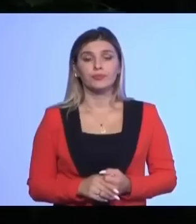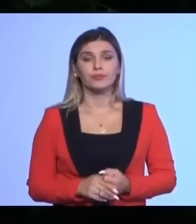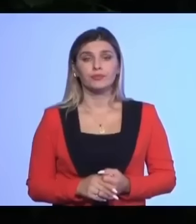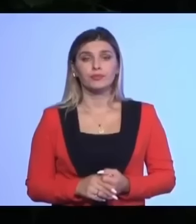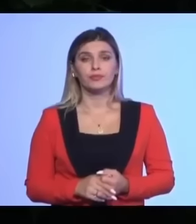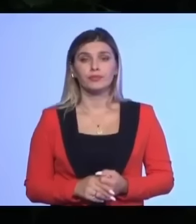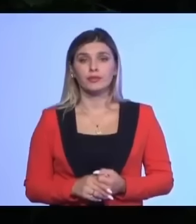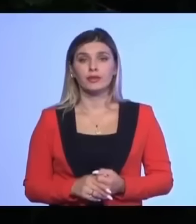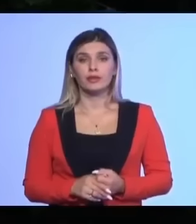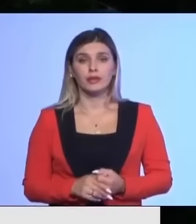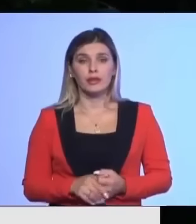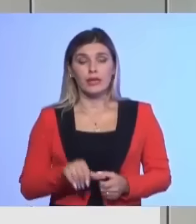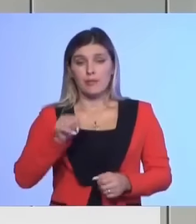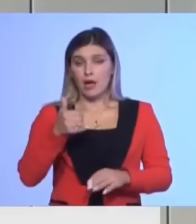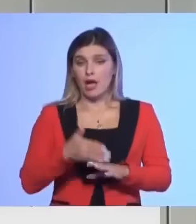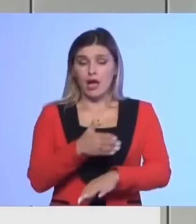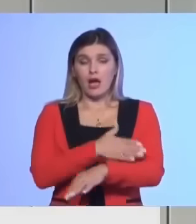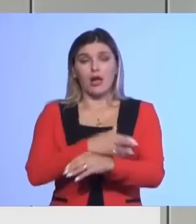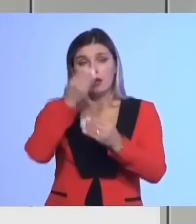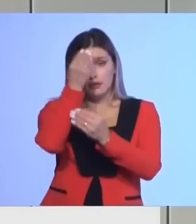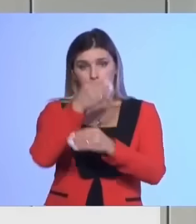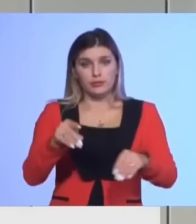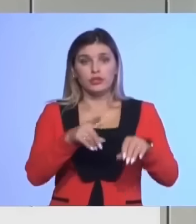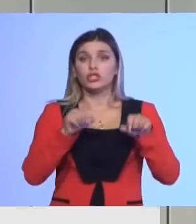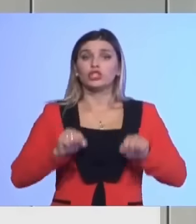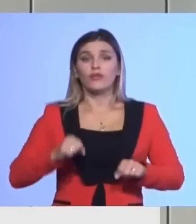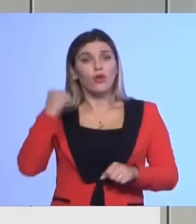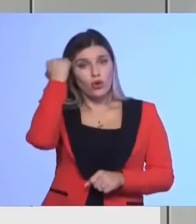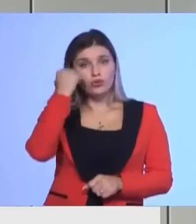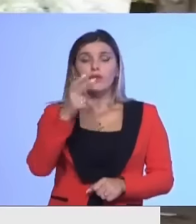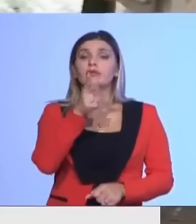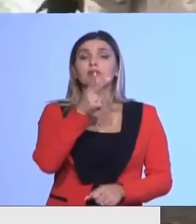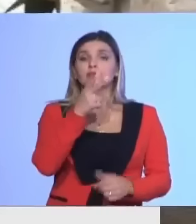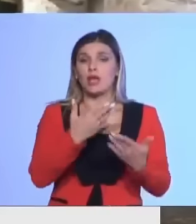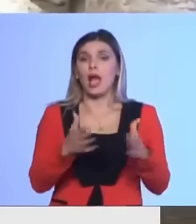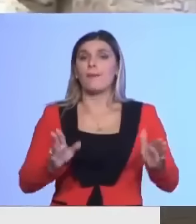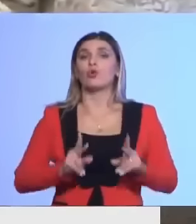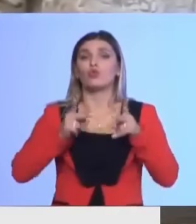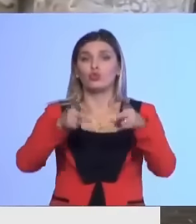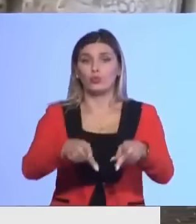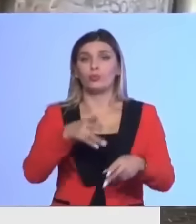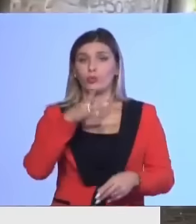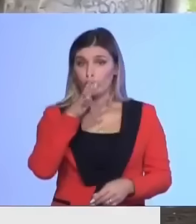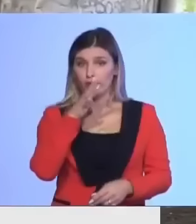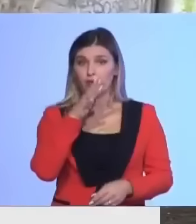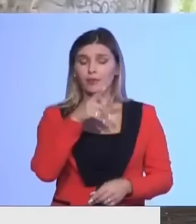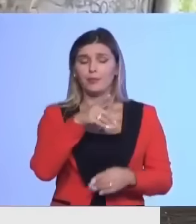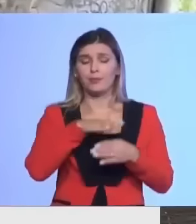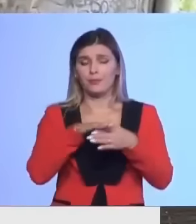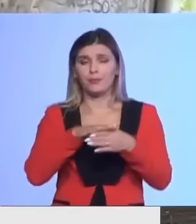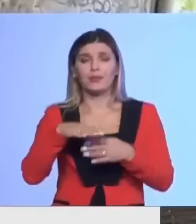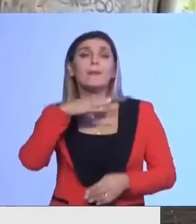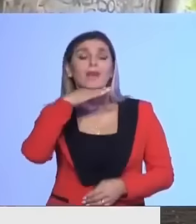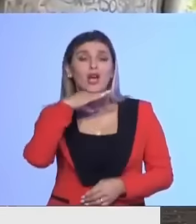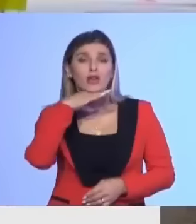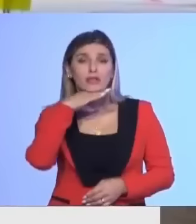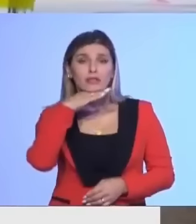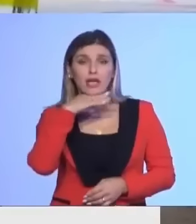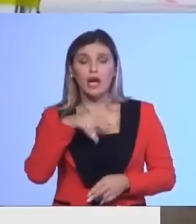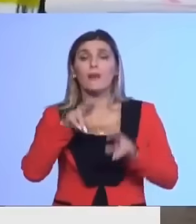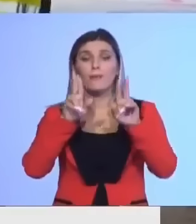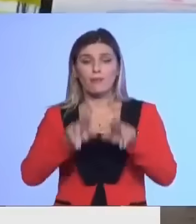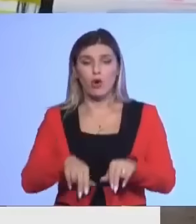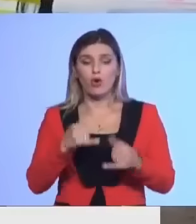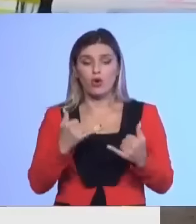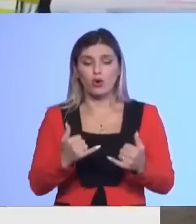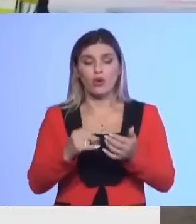Pas paralajmërimeve të qeverisë për hapjen e urës mbi lumin Ibër, sot ka filluar matja e stabilitetit të urës së Ibrit. Por